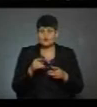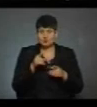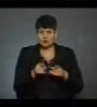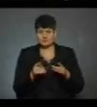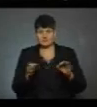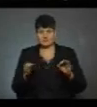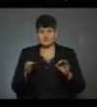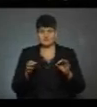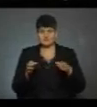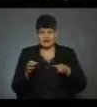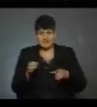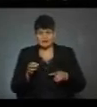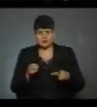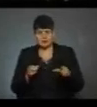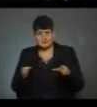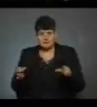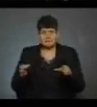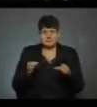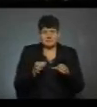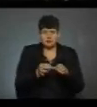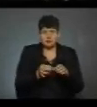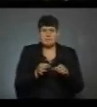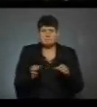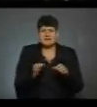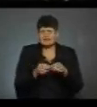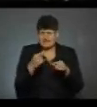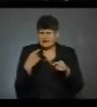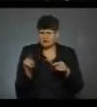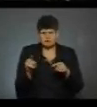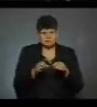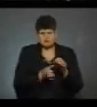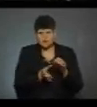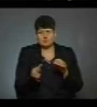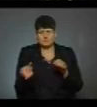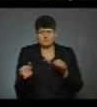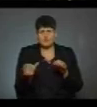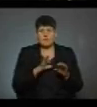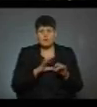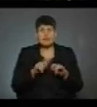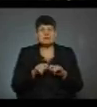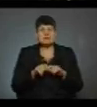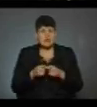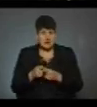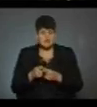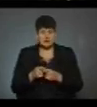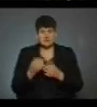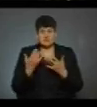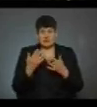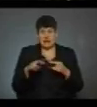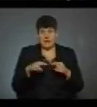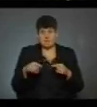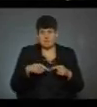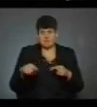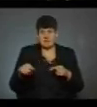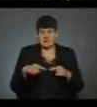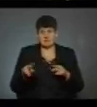яку газовики підключали, була приєднана інша гілка, яка була зламана і за декілька метрів до